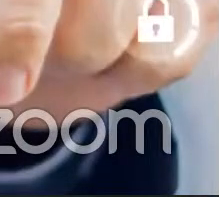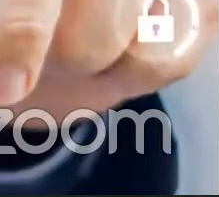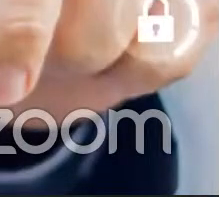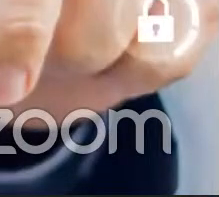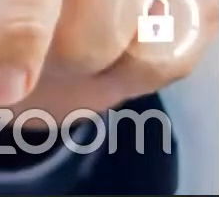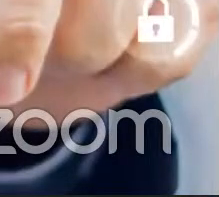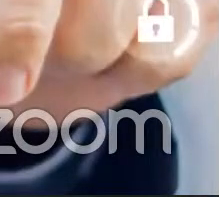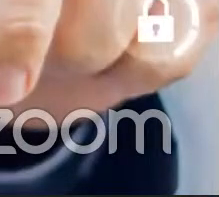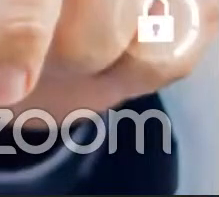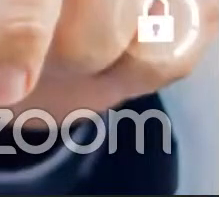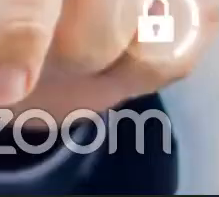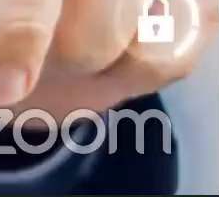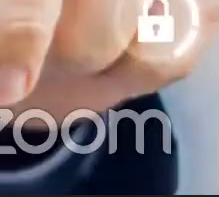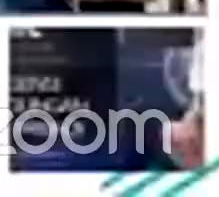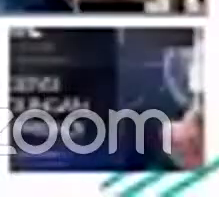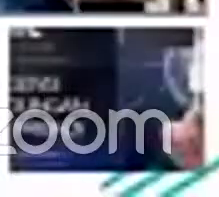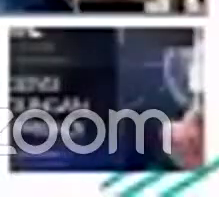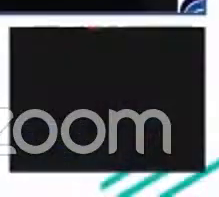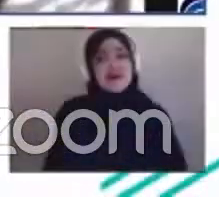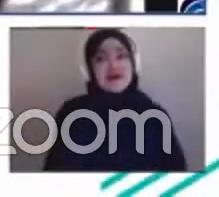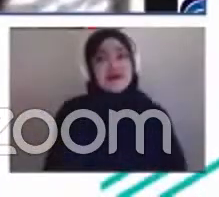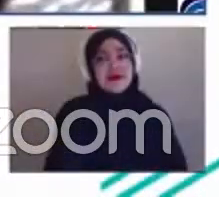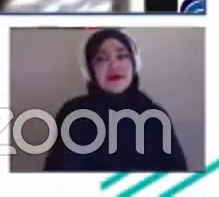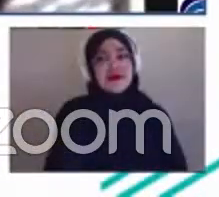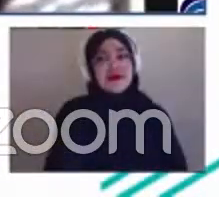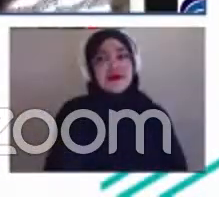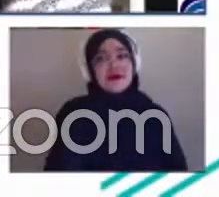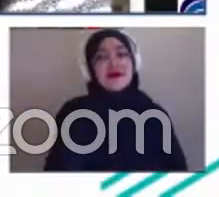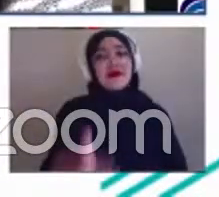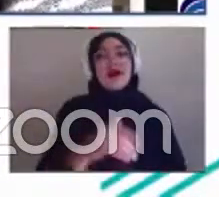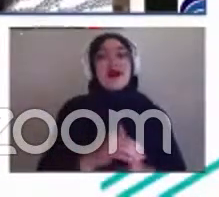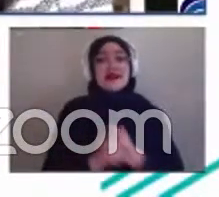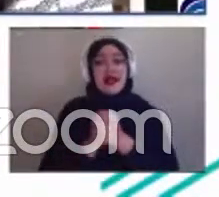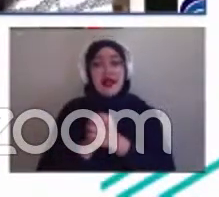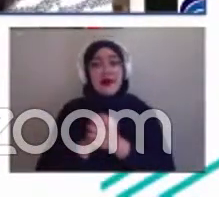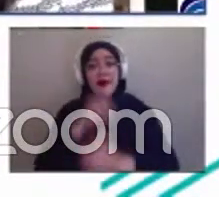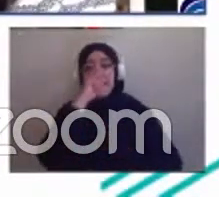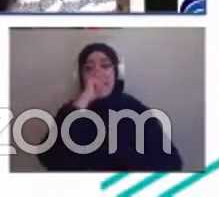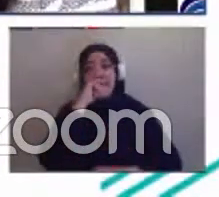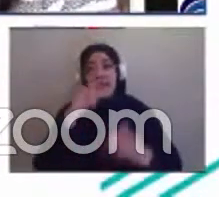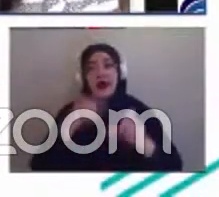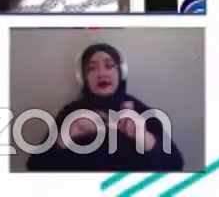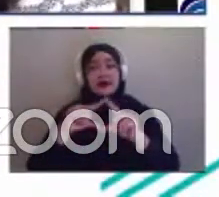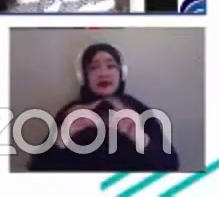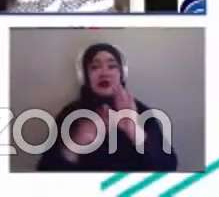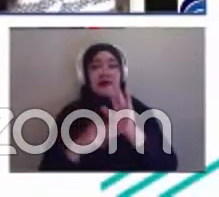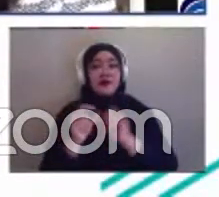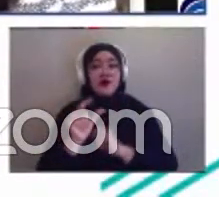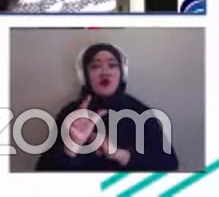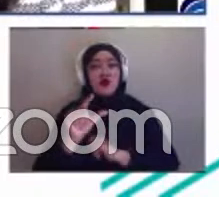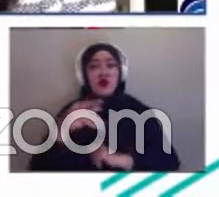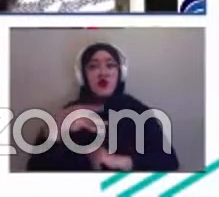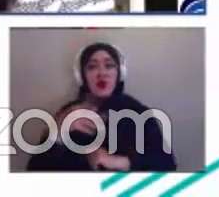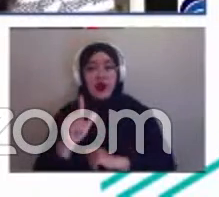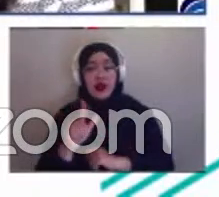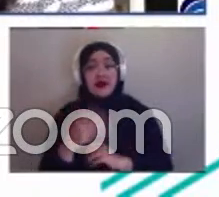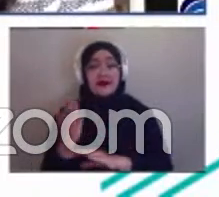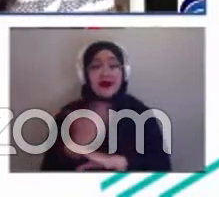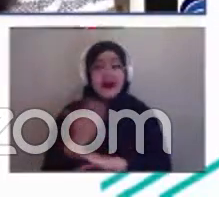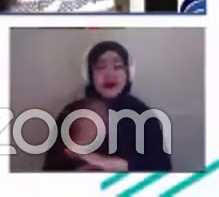Oke, baik. Tadi saya sampaikan salam dulu kepada Pak Samuel Pangerapan, Pak Semi yang sudah menyampaikan